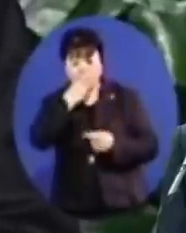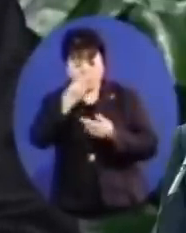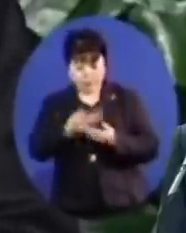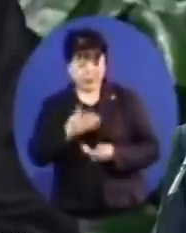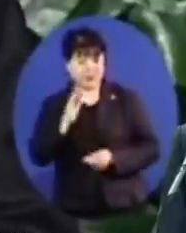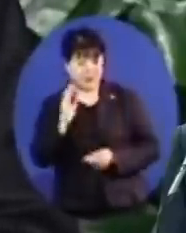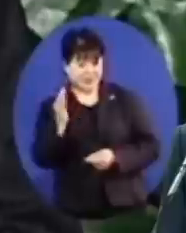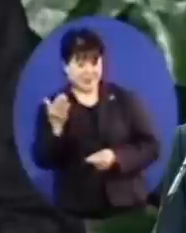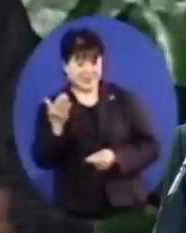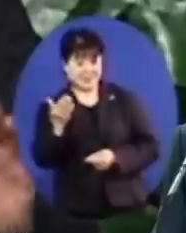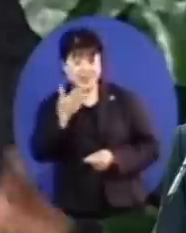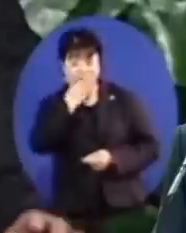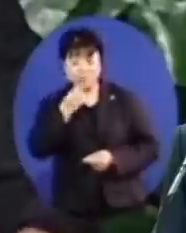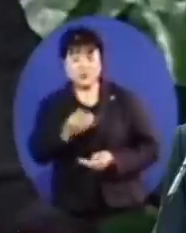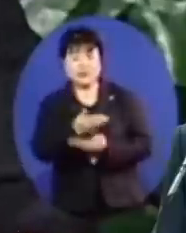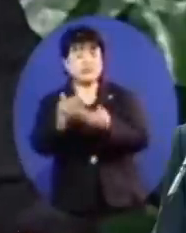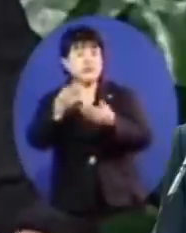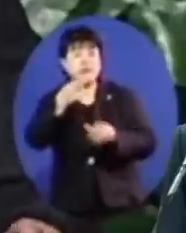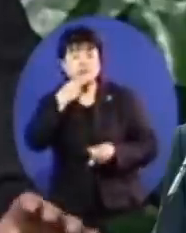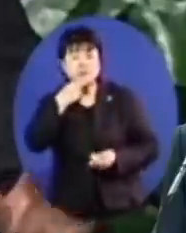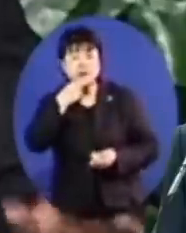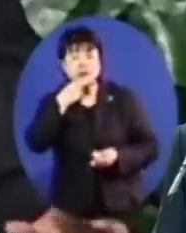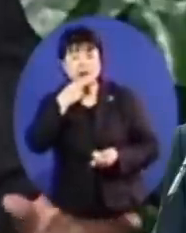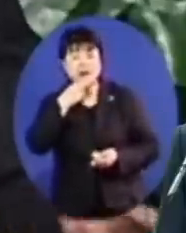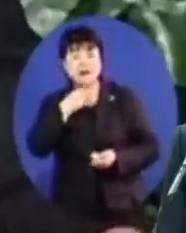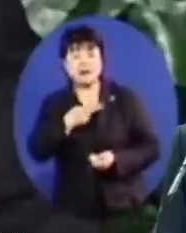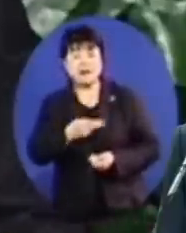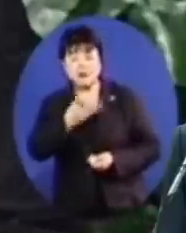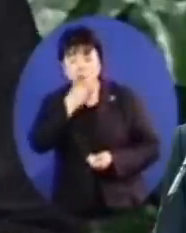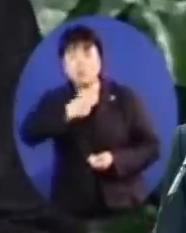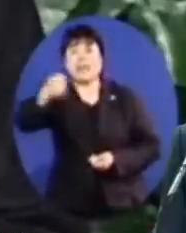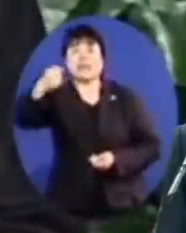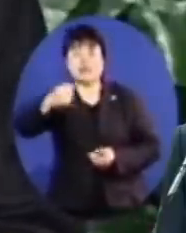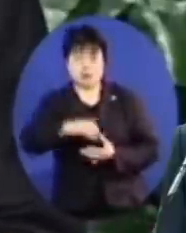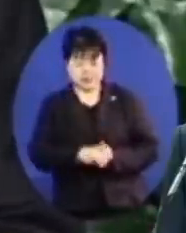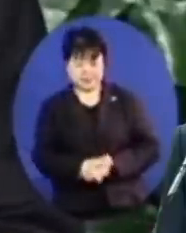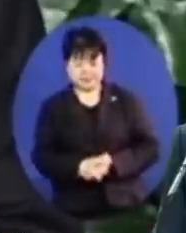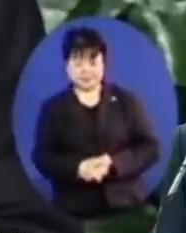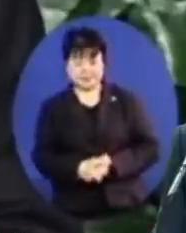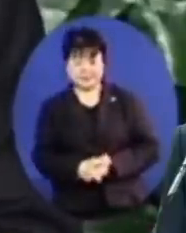것입니다. 복을 나누어 주지 아니하면 있는 복도 뺏기는 것입니다.